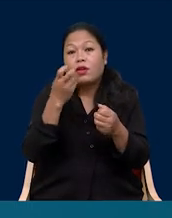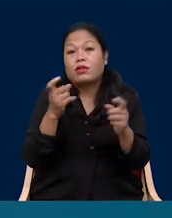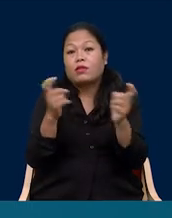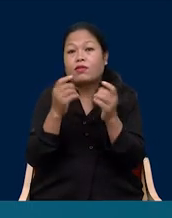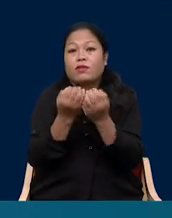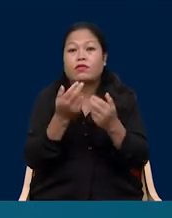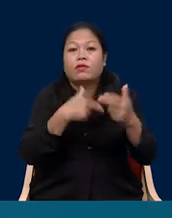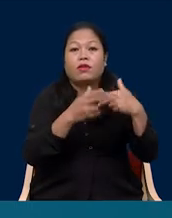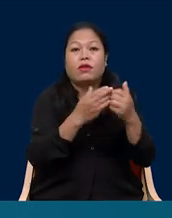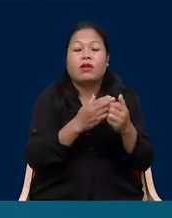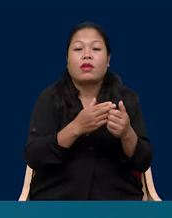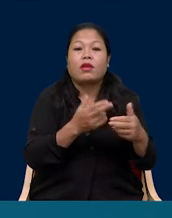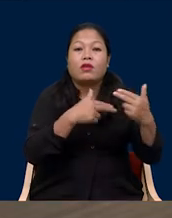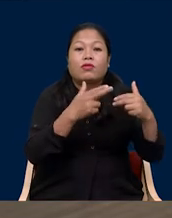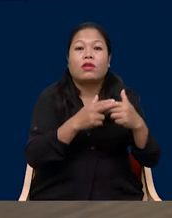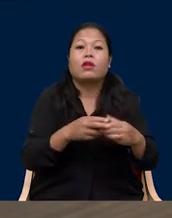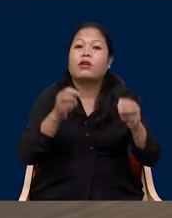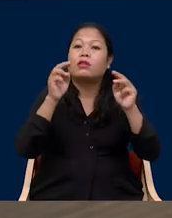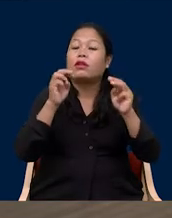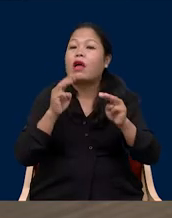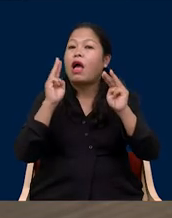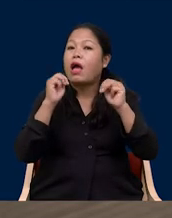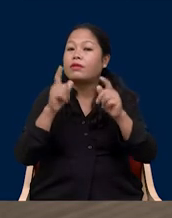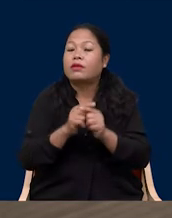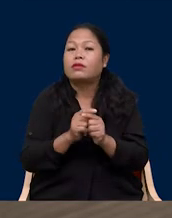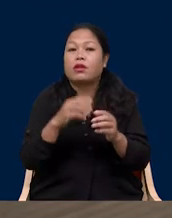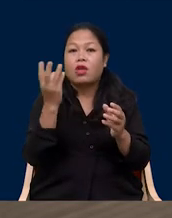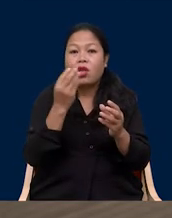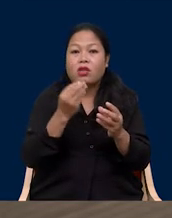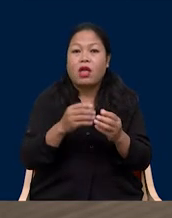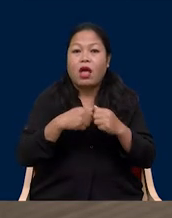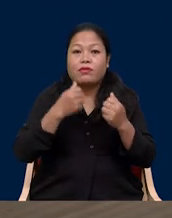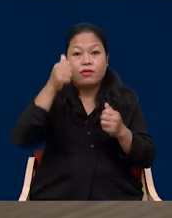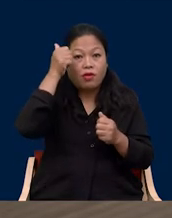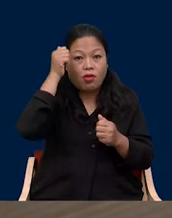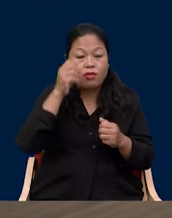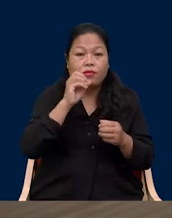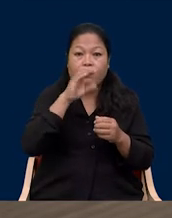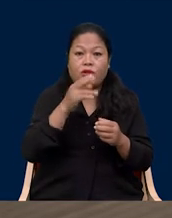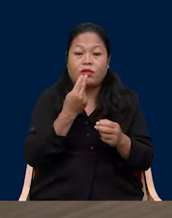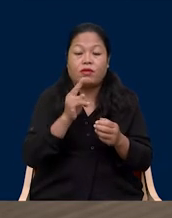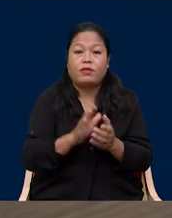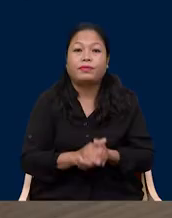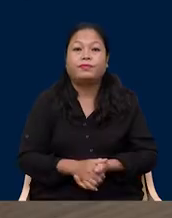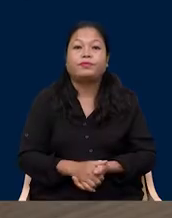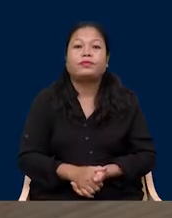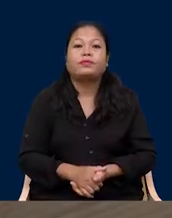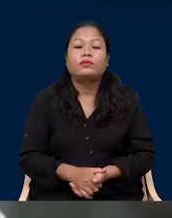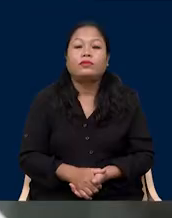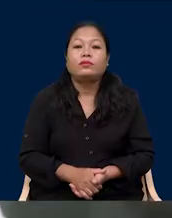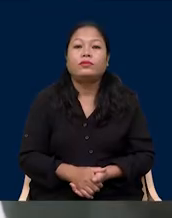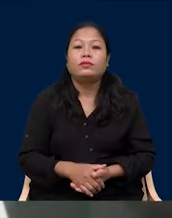बारेमा कतिको बहस चलाइराखेको छ र चलाउन कतिको जरुरी छ, यसको बारेमा अलिकति आफ्नो अनुभव पनि बताइदिनुहोस् न